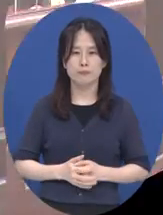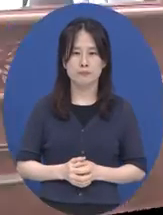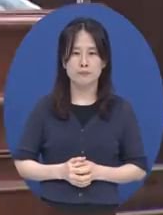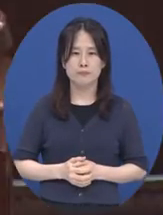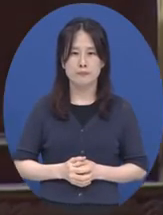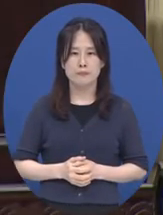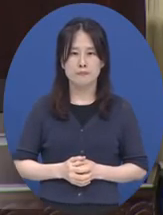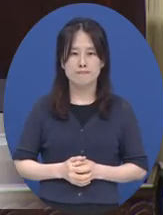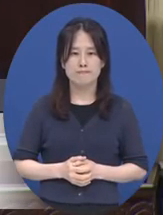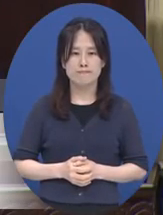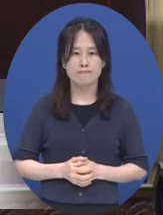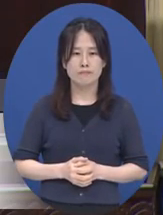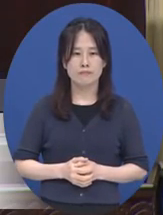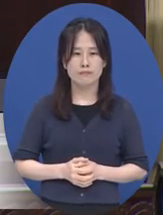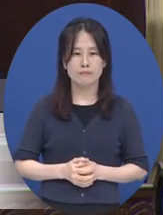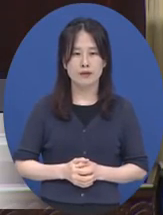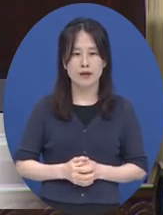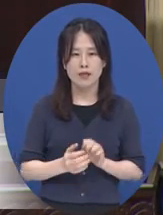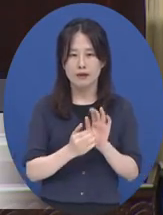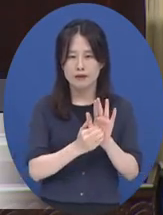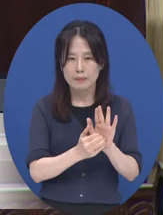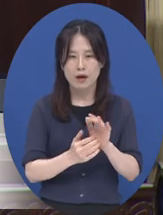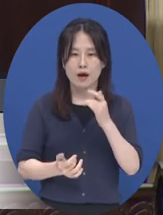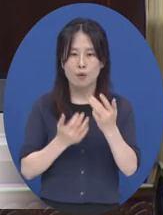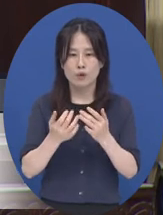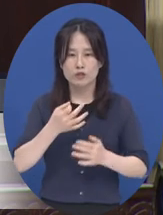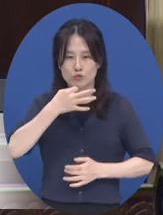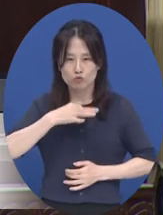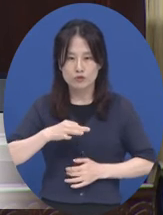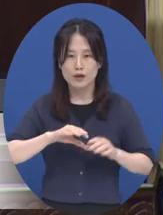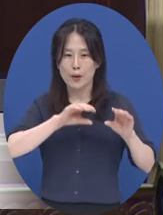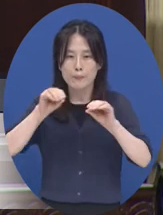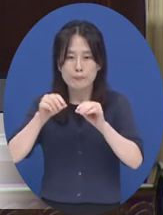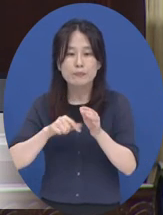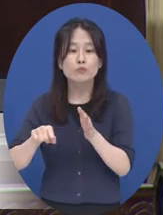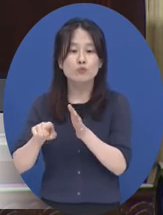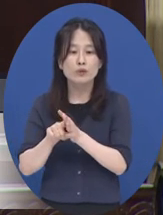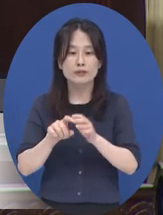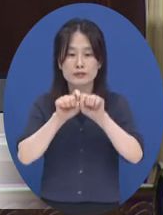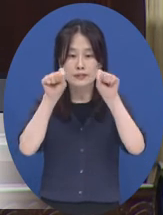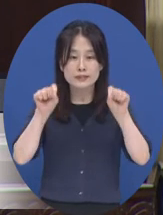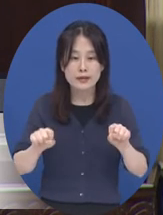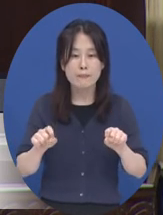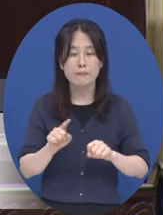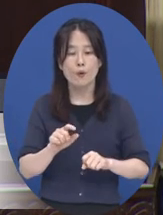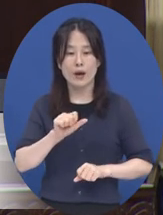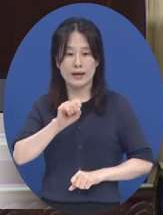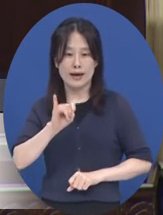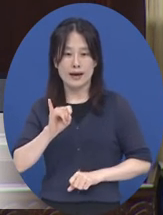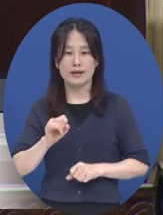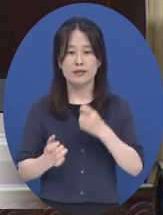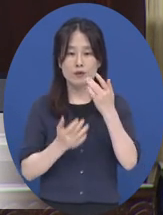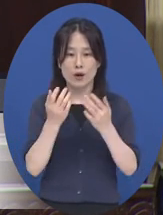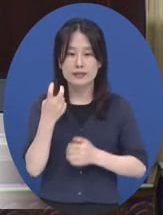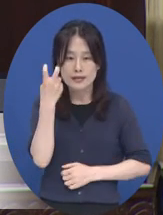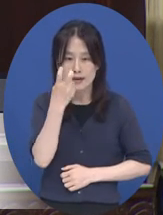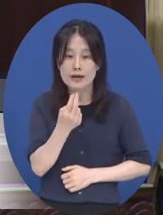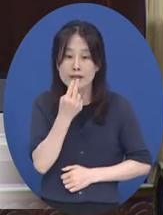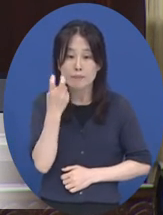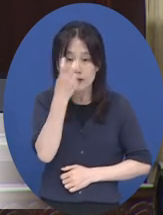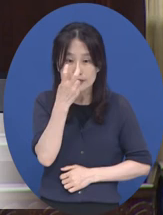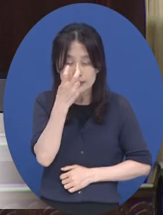것입니다. 최소한의 예방과 화재를 효과적으로 진압하기 위한 시스템인 지능형 화재